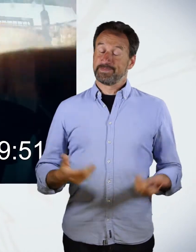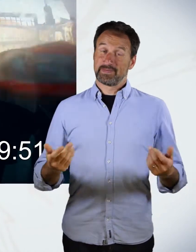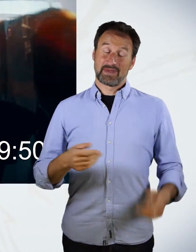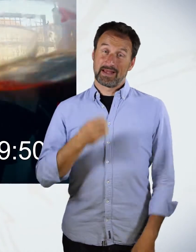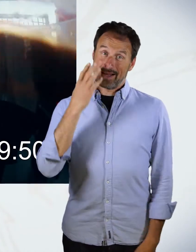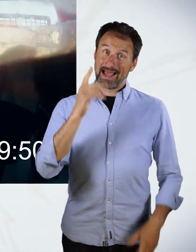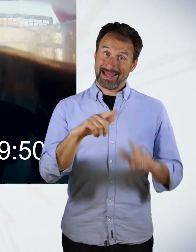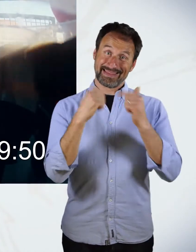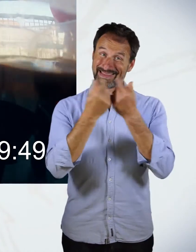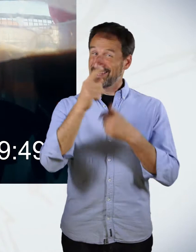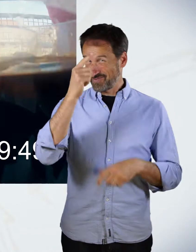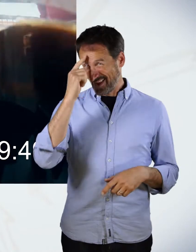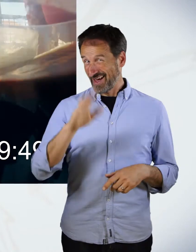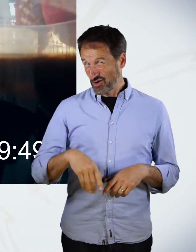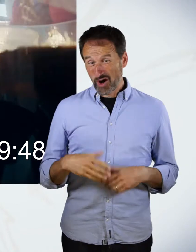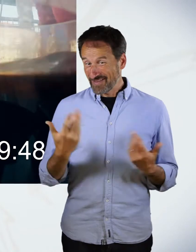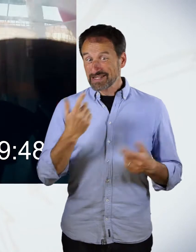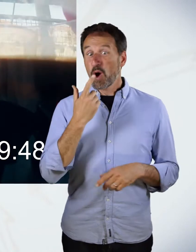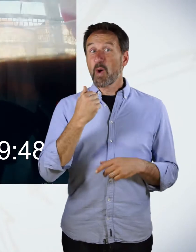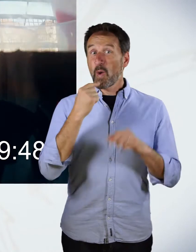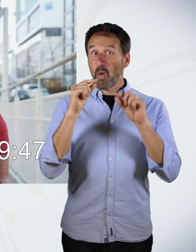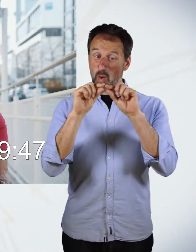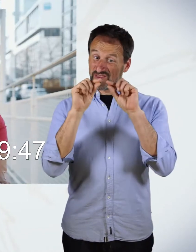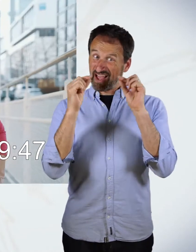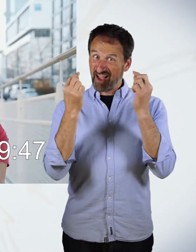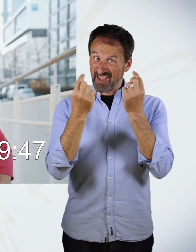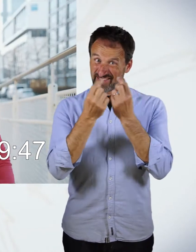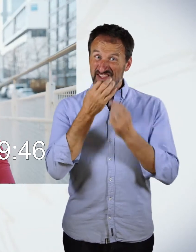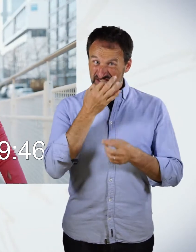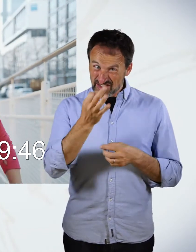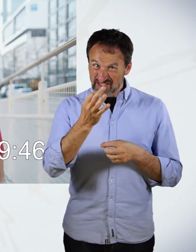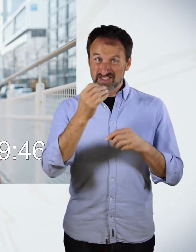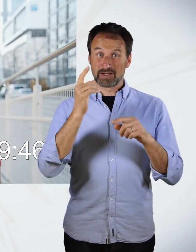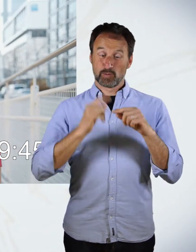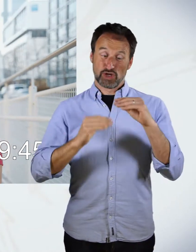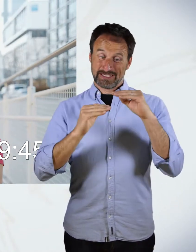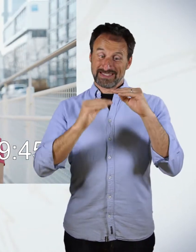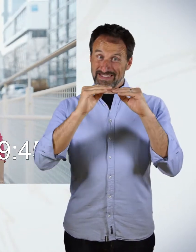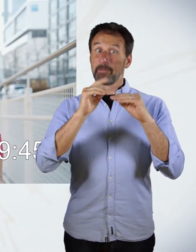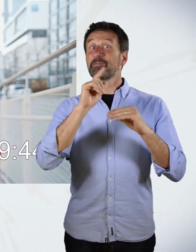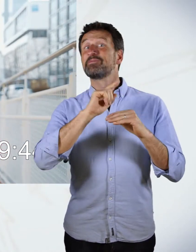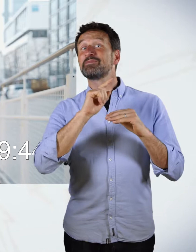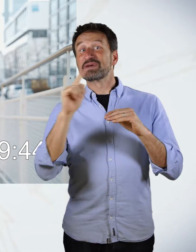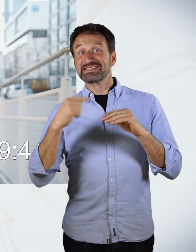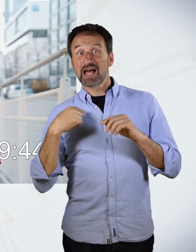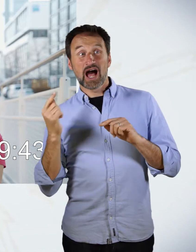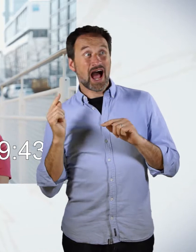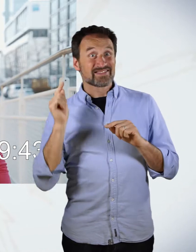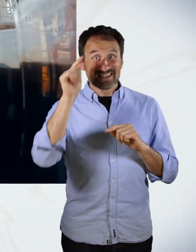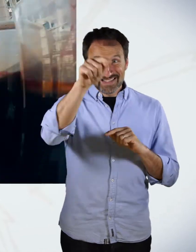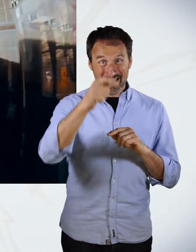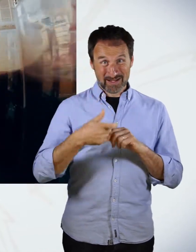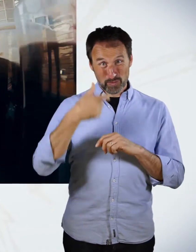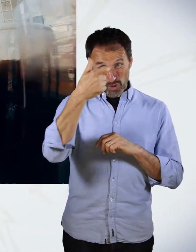noch zusätzlich gedacht, wir machen da einen roten Rand hin. Also es muss bis am Ende der anderen Brückenseite, muss es noch bis dahin gefüllt